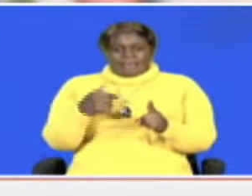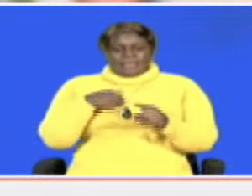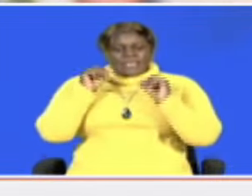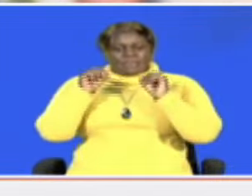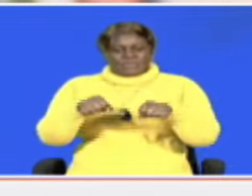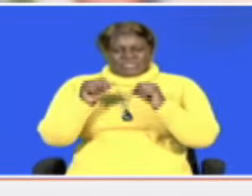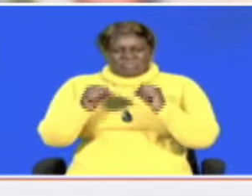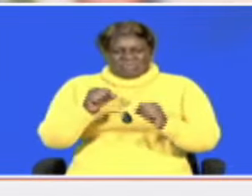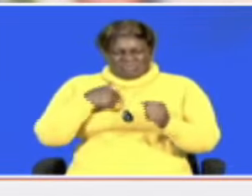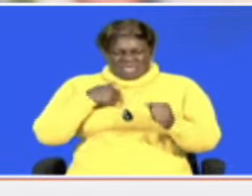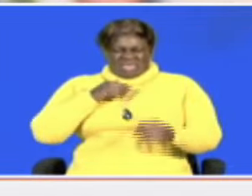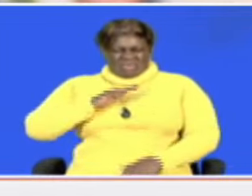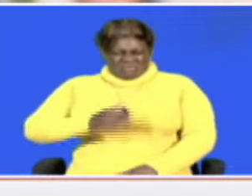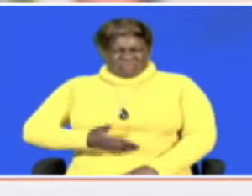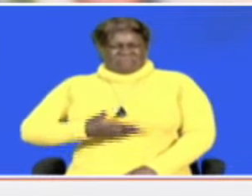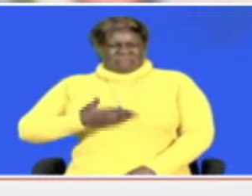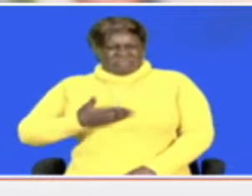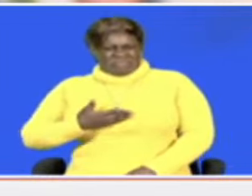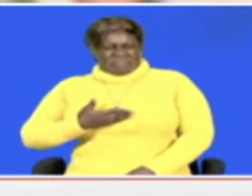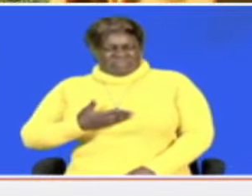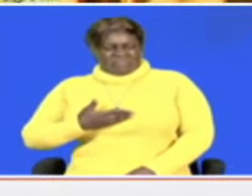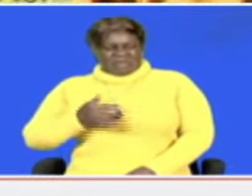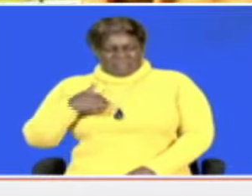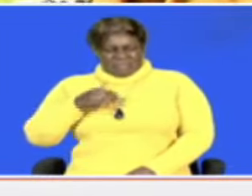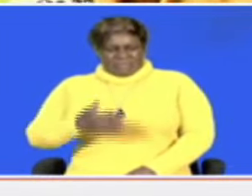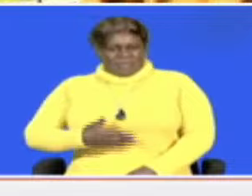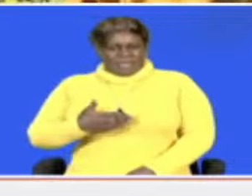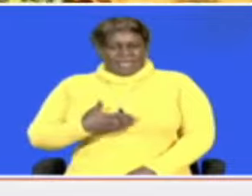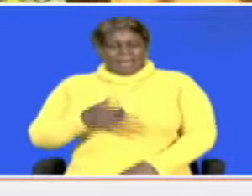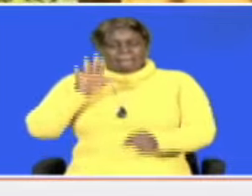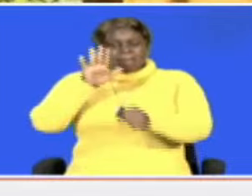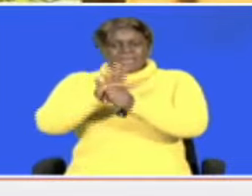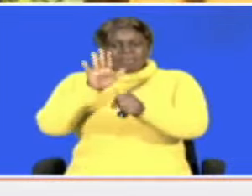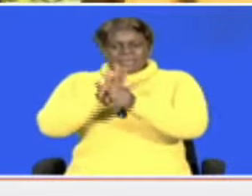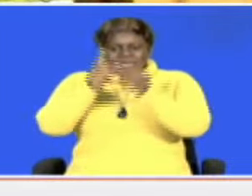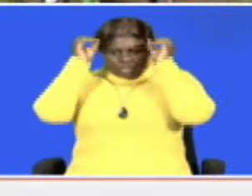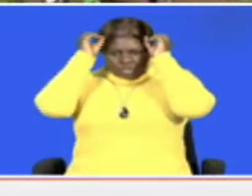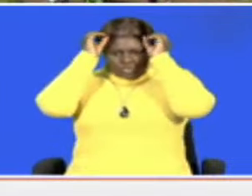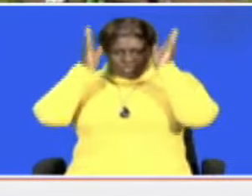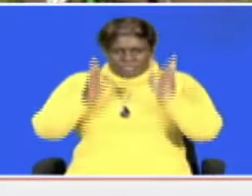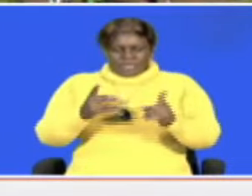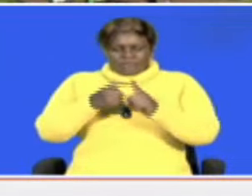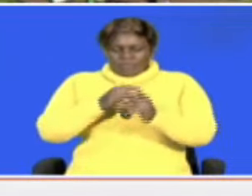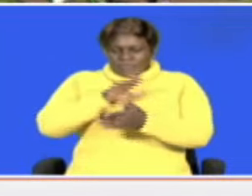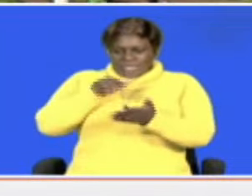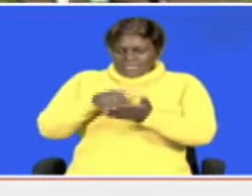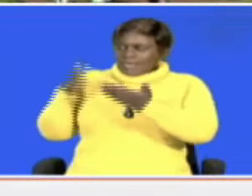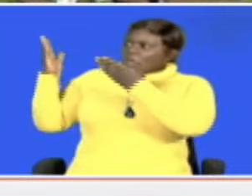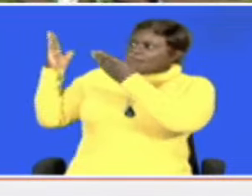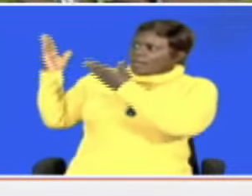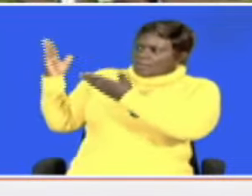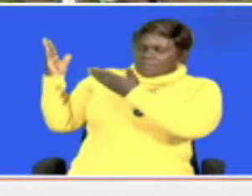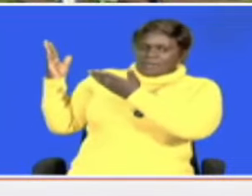be annoyed, someone can make me annoyed. Asilimia kubwa ya wanafunzi katika kituo hiki